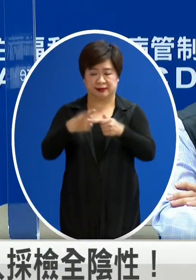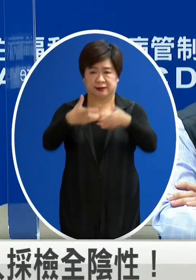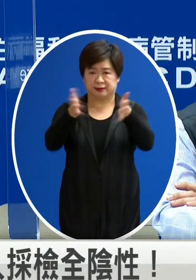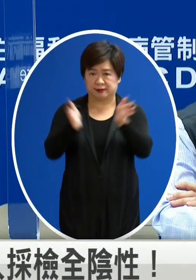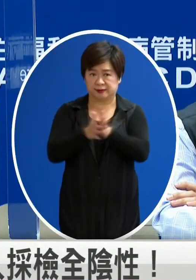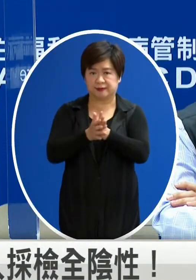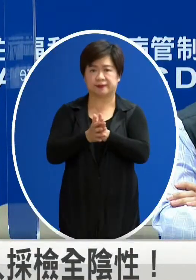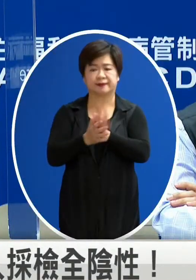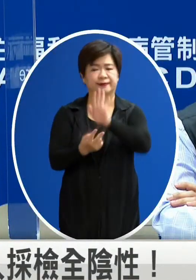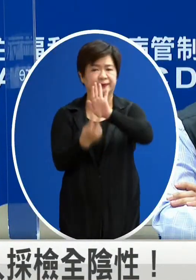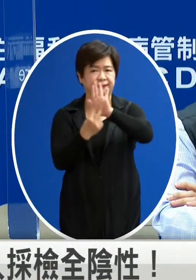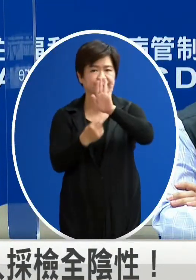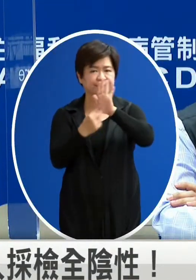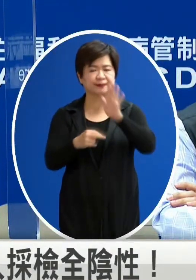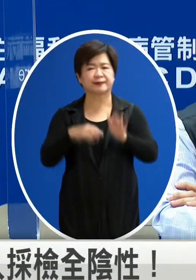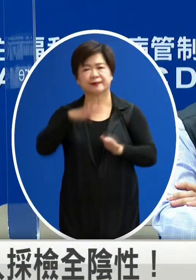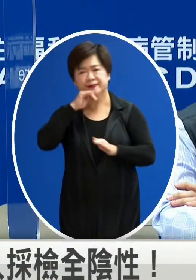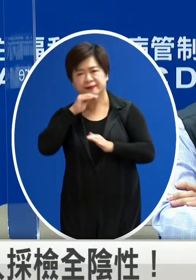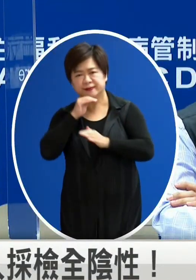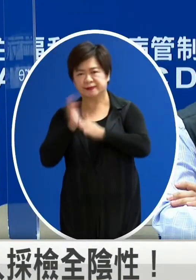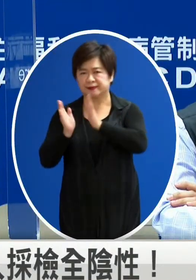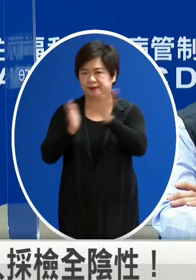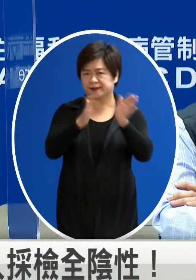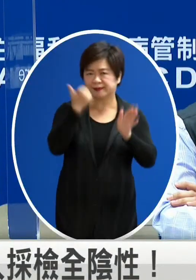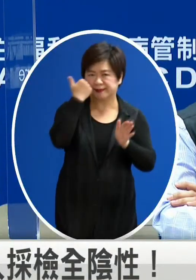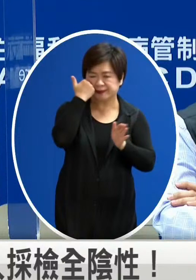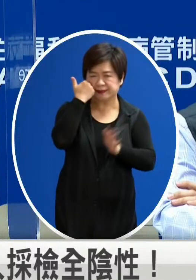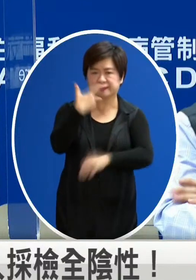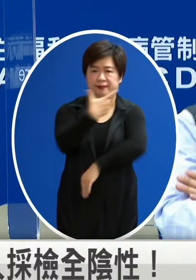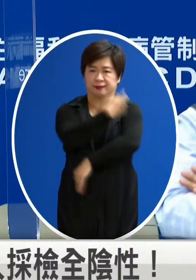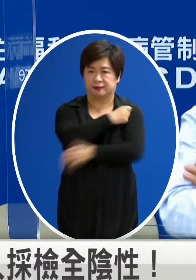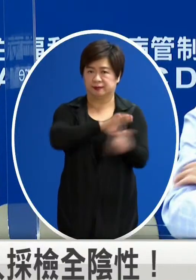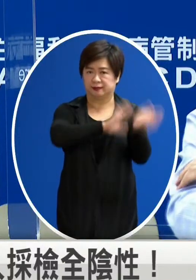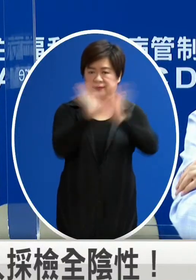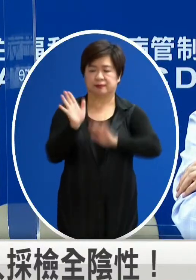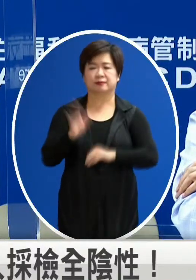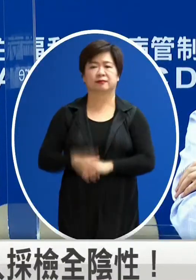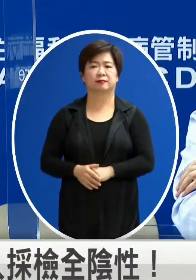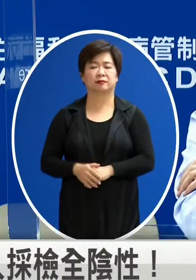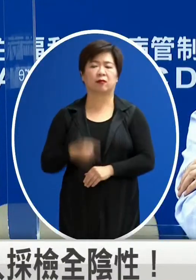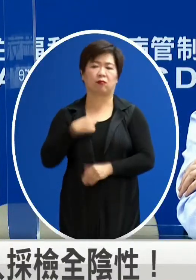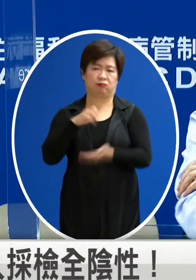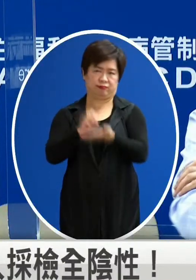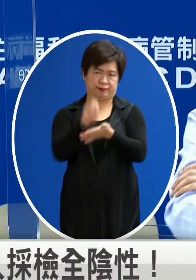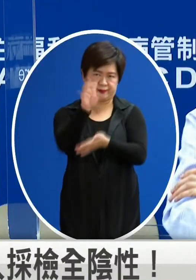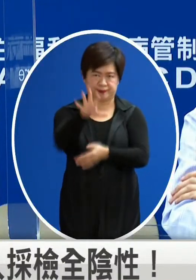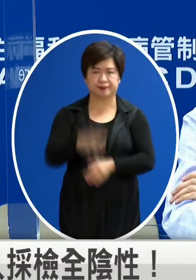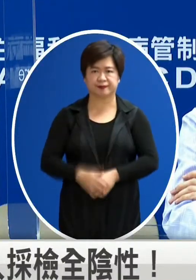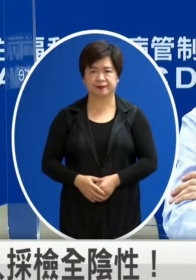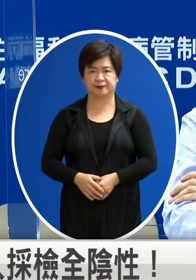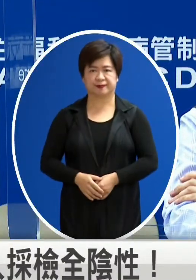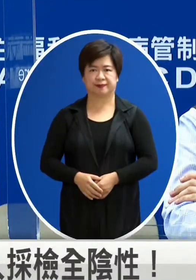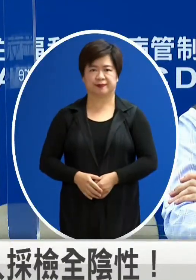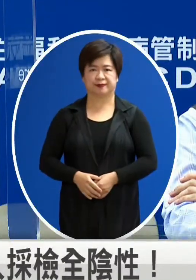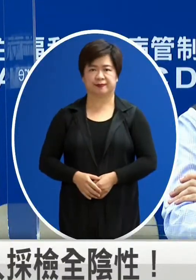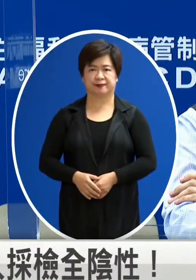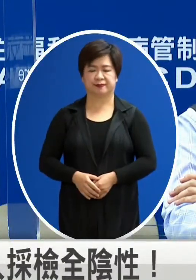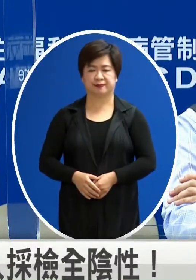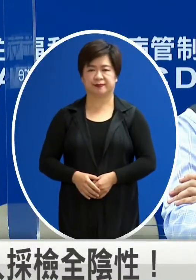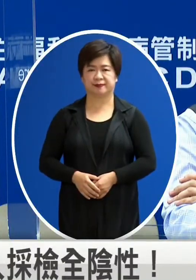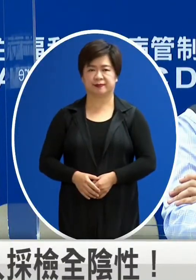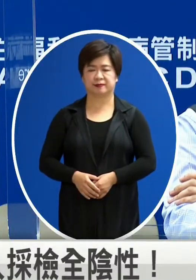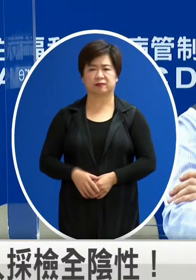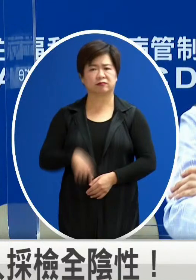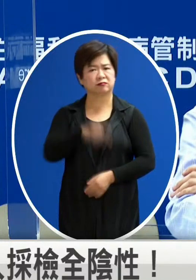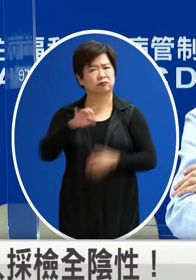的人员对象别还有施打的情况也跟大家做报告。那这里我想大家